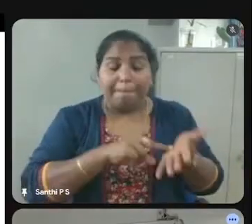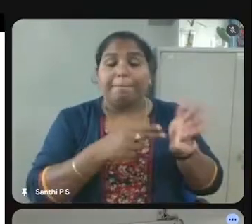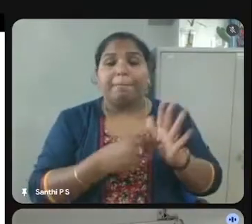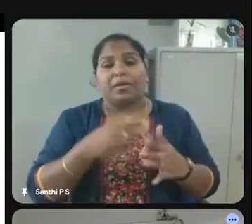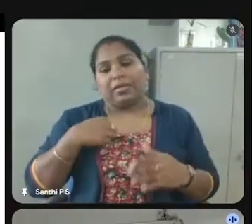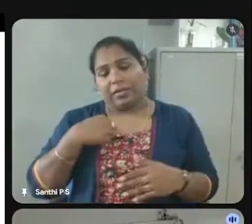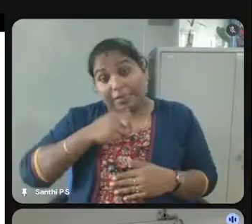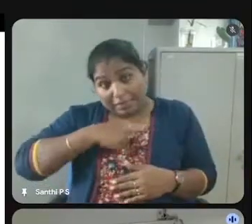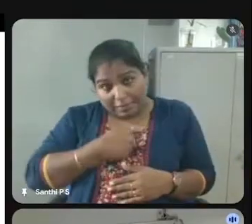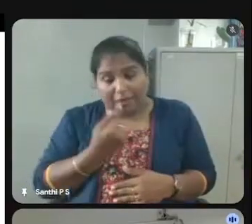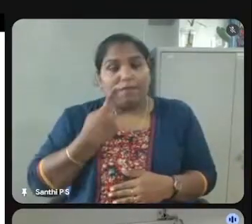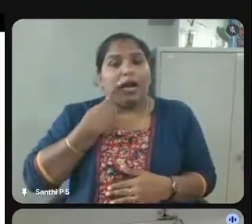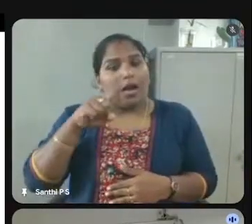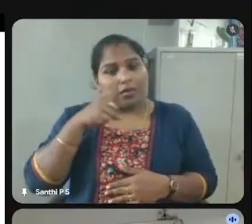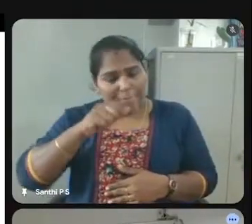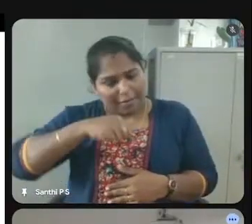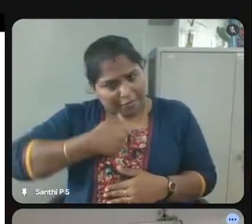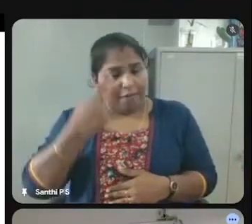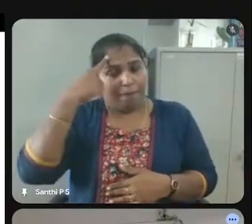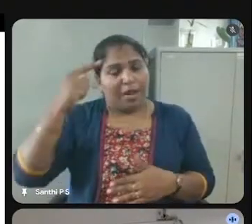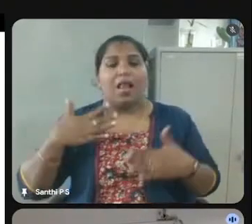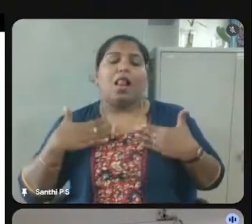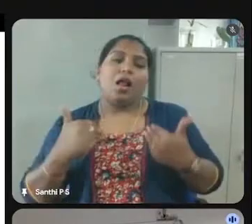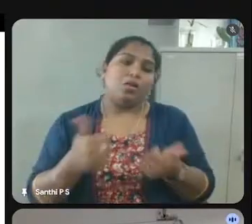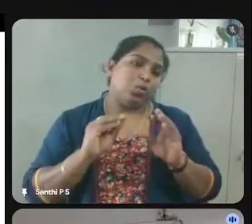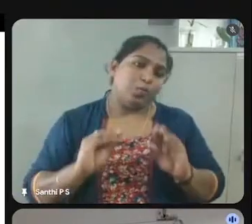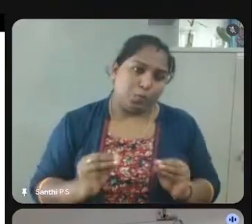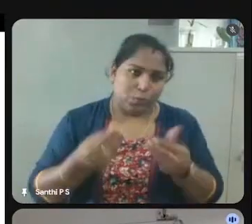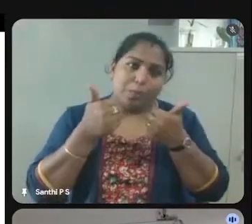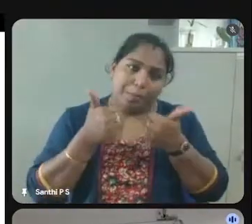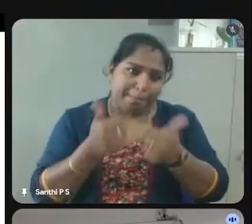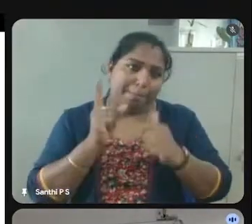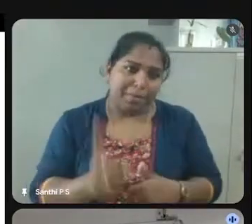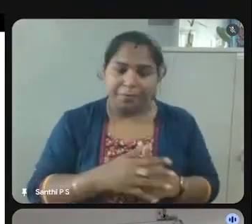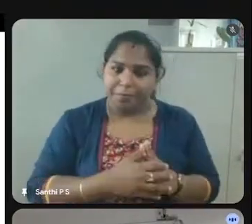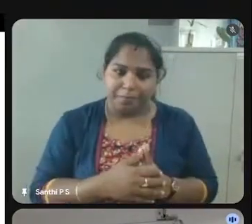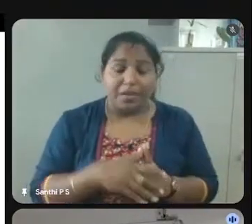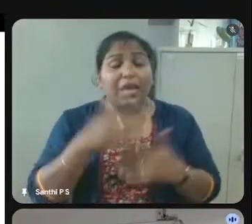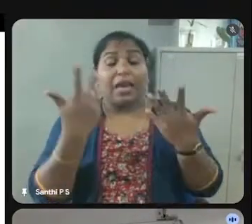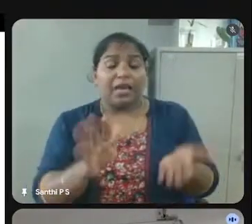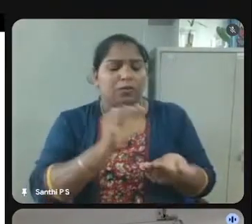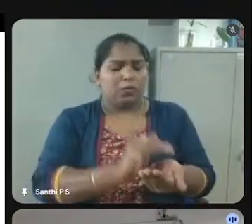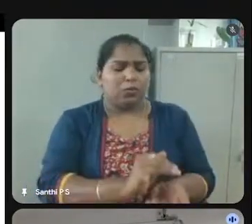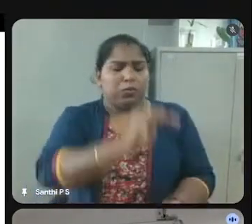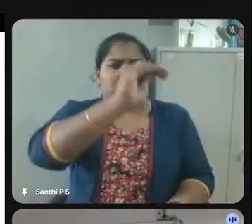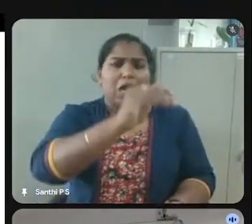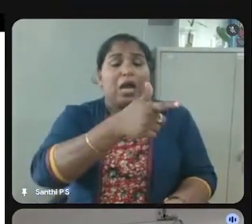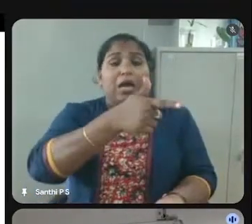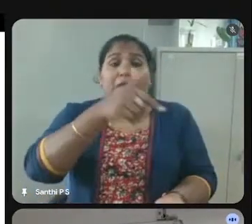എന്നുള്ളത് അത്യാവശ്യമായിട്ടുള്ള ഒരു കാര്യം തന്നെയാണ്. ഒരു കുട്ടിയെ വളർത്തിക്കൊണ്ടുവരുമ്പോൾ, പ്രത്യേകിച്ച് ഇപ്പോഴത്തെ കാലഘട്ടത്തിൽ